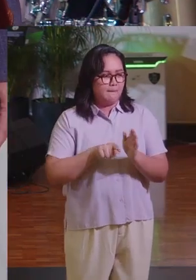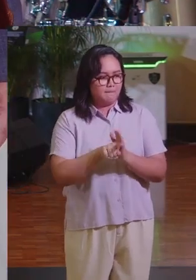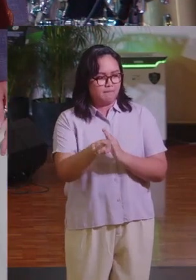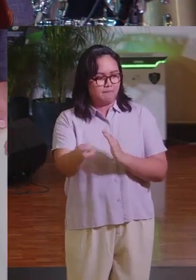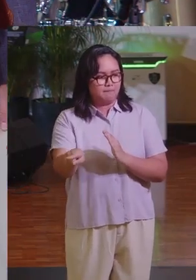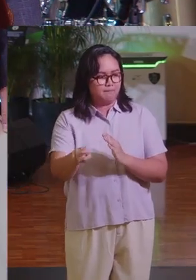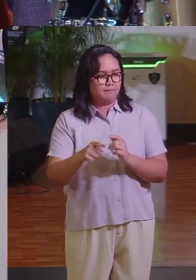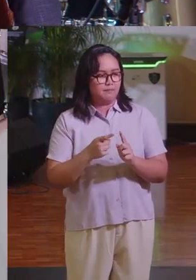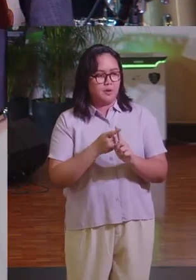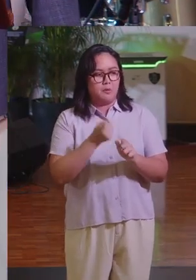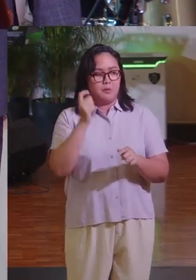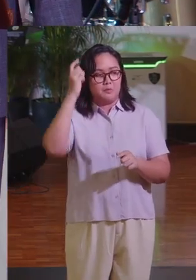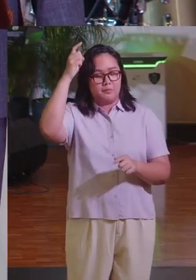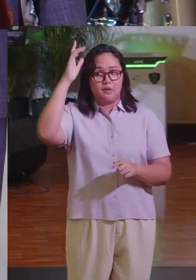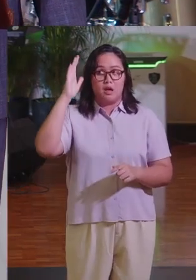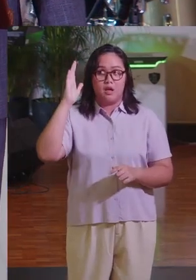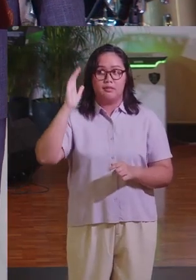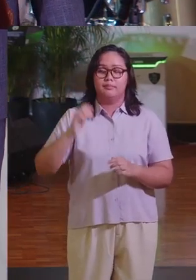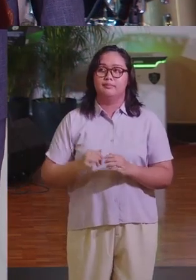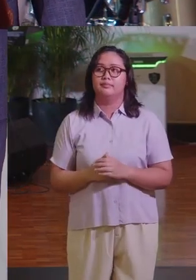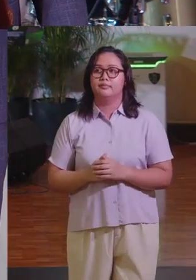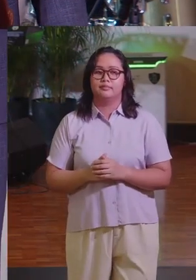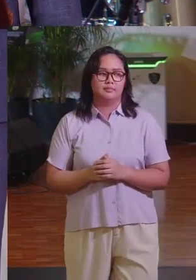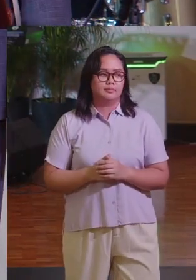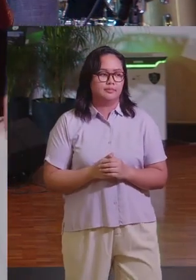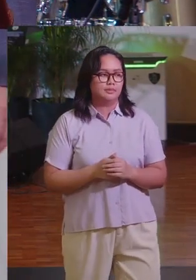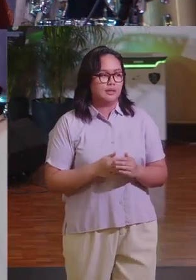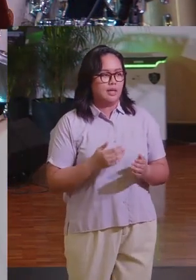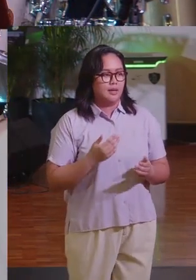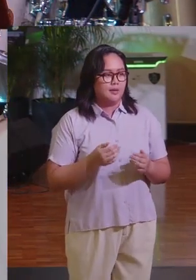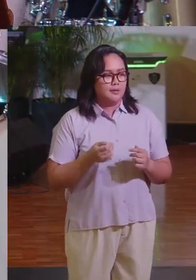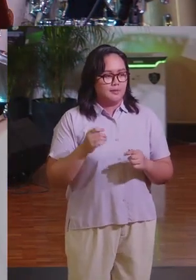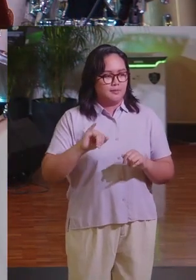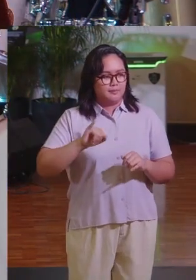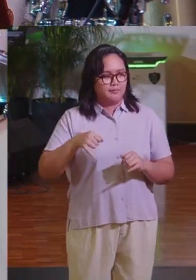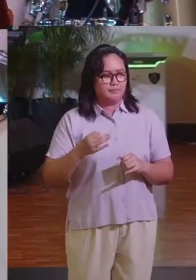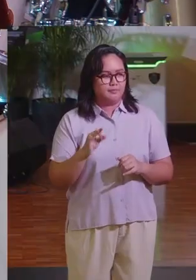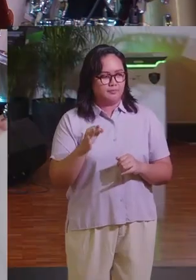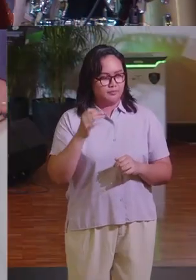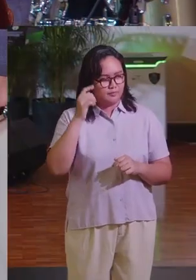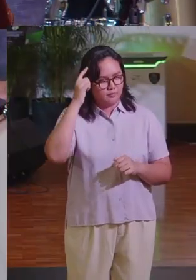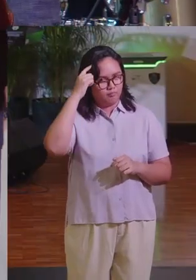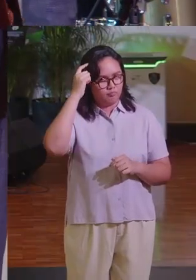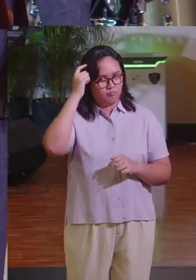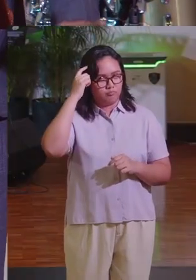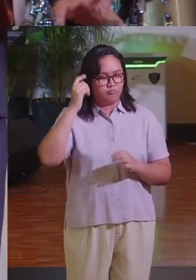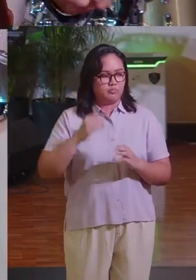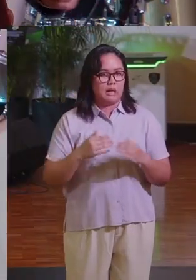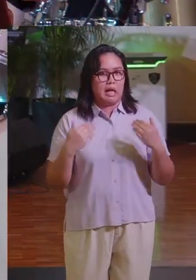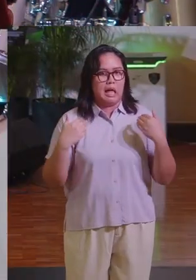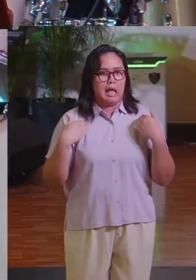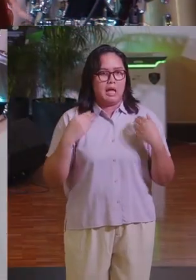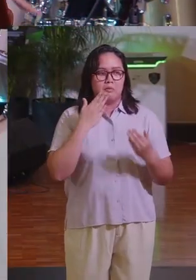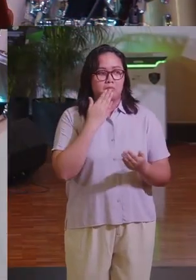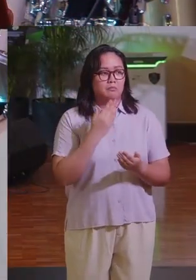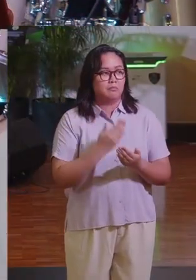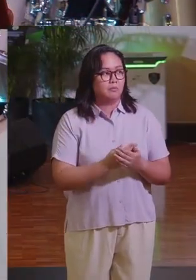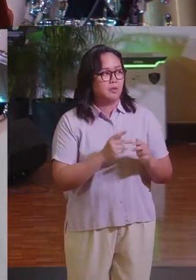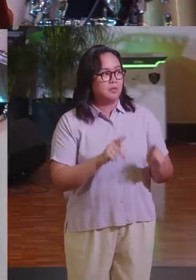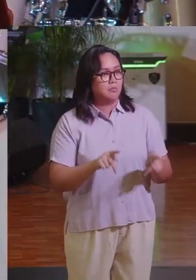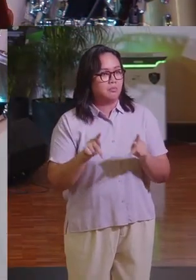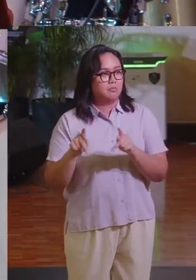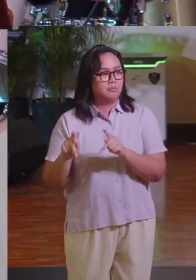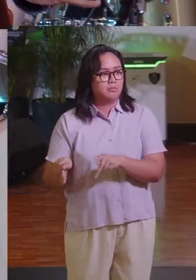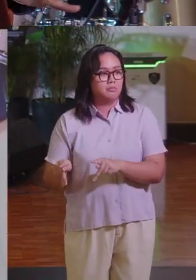kagustuhan ng Diyos. So akala niya, medyo magandang plano ito. Siya ay sumakay